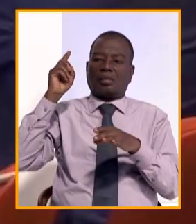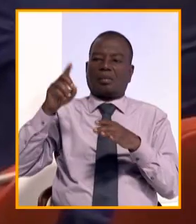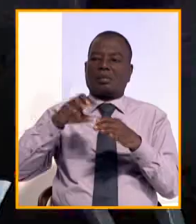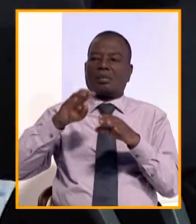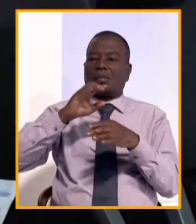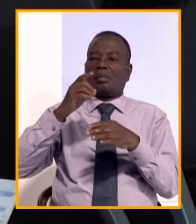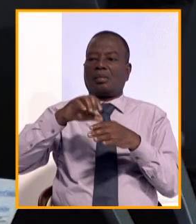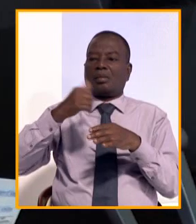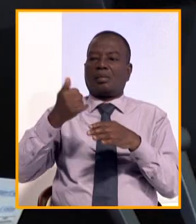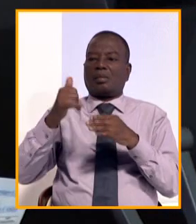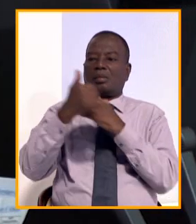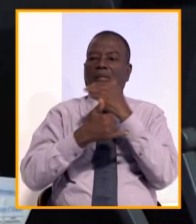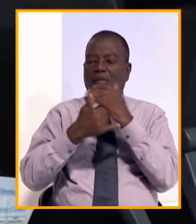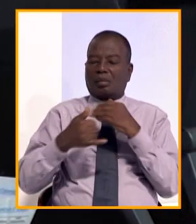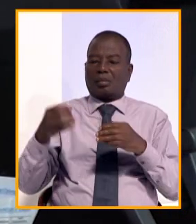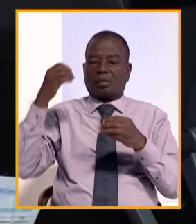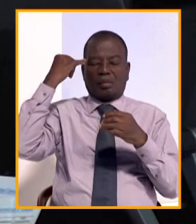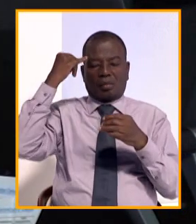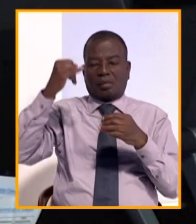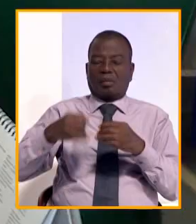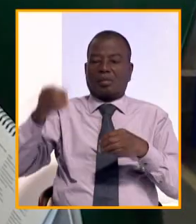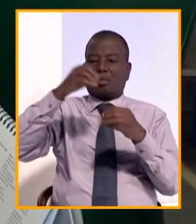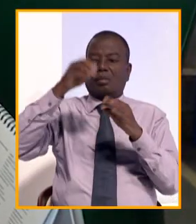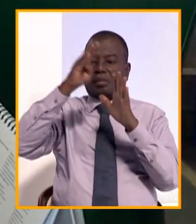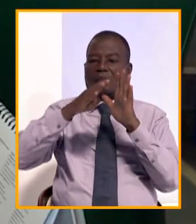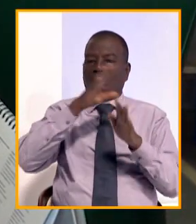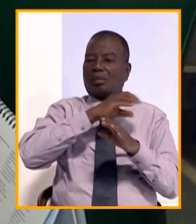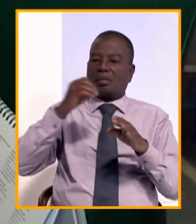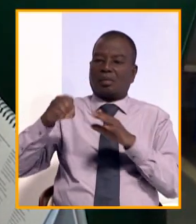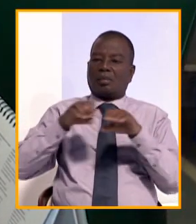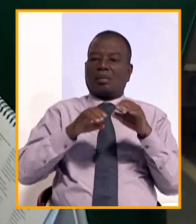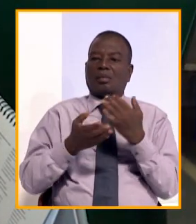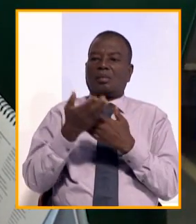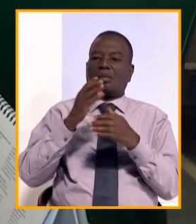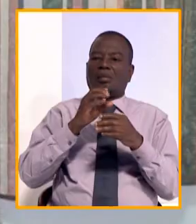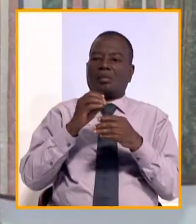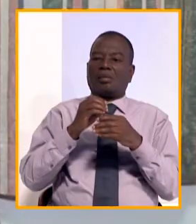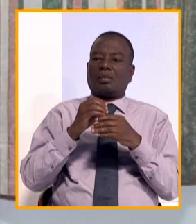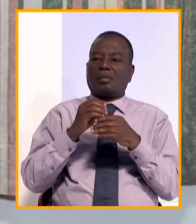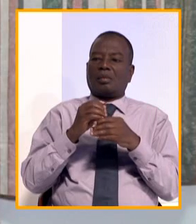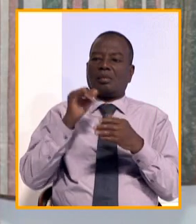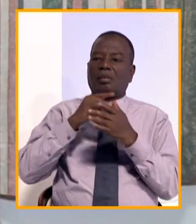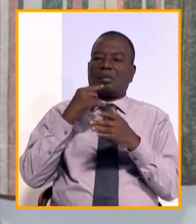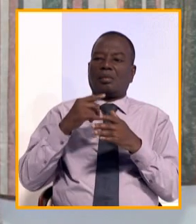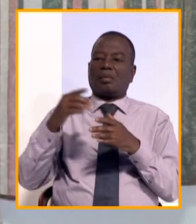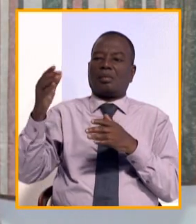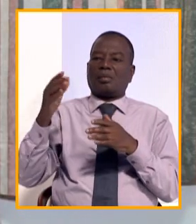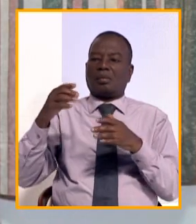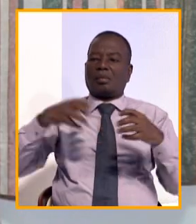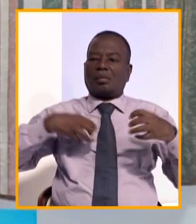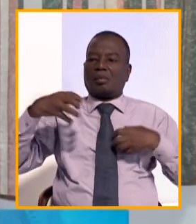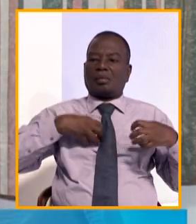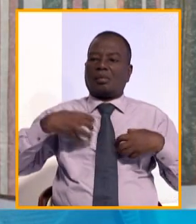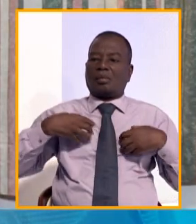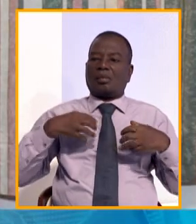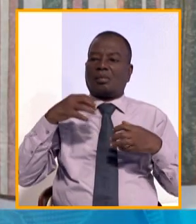de politologues, l'initiative vient renforcer l'offensive diplomatique menée par l'exécutif. Ce qu'on reproche la